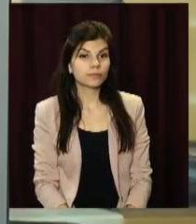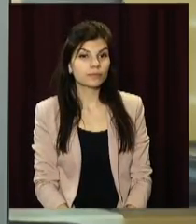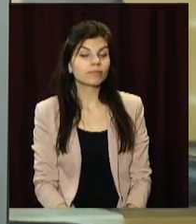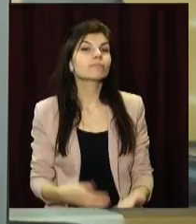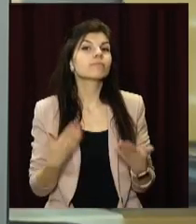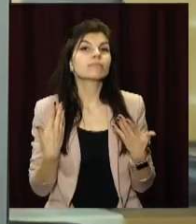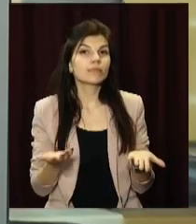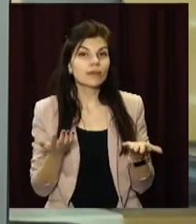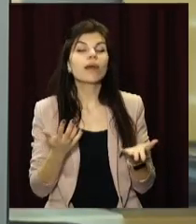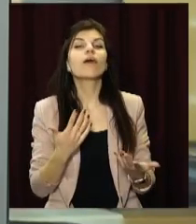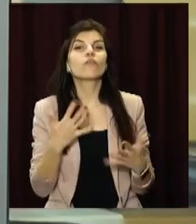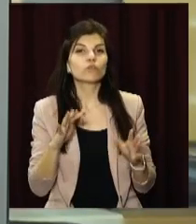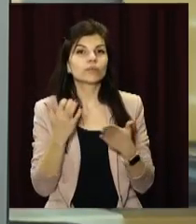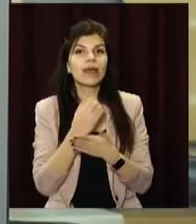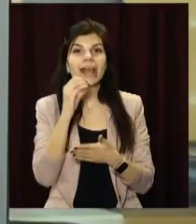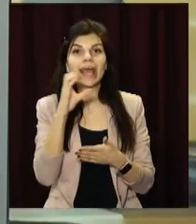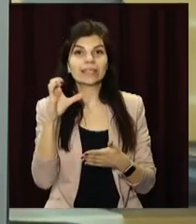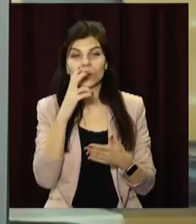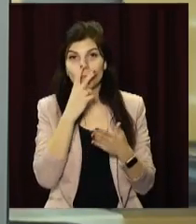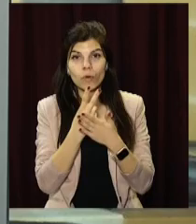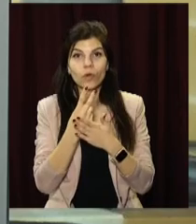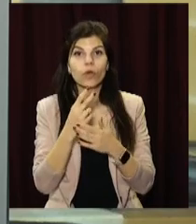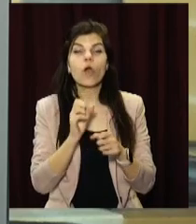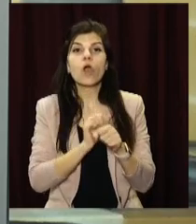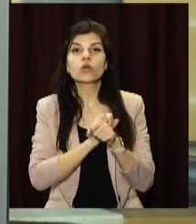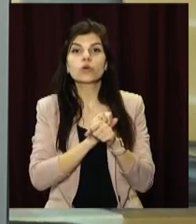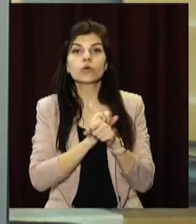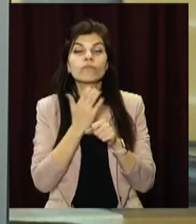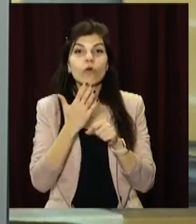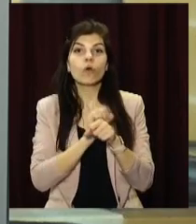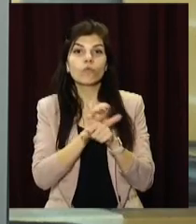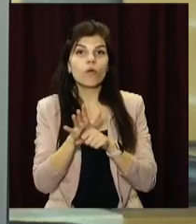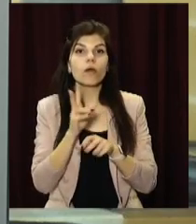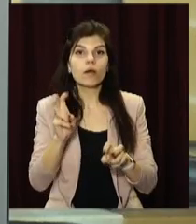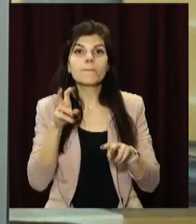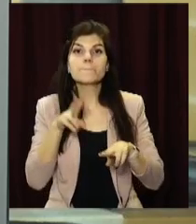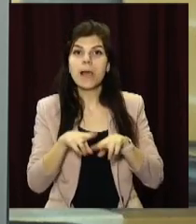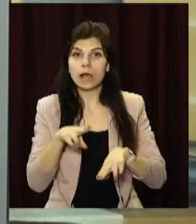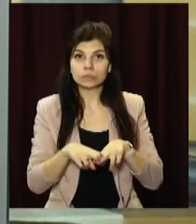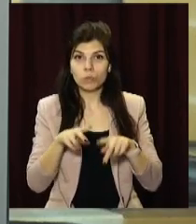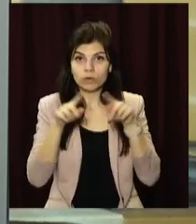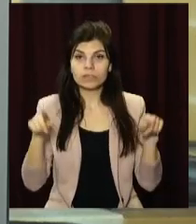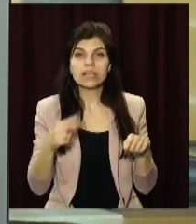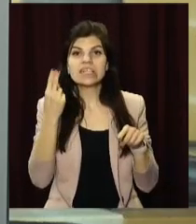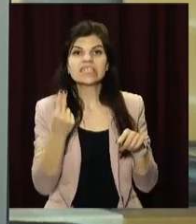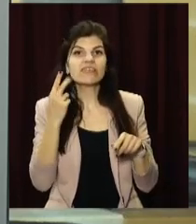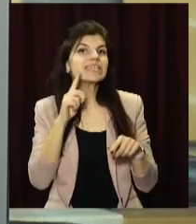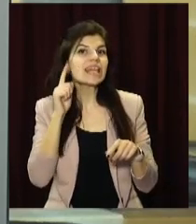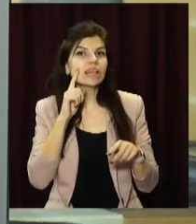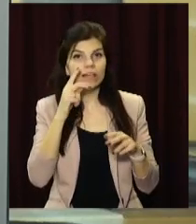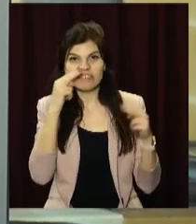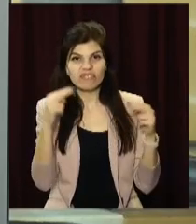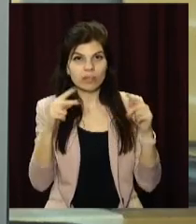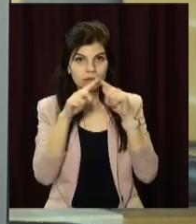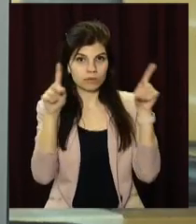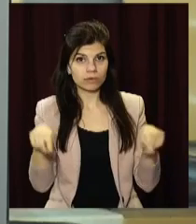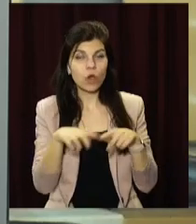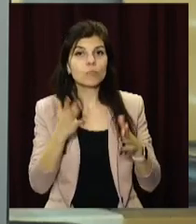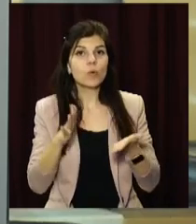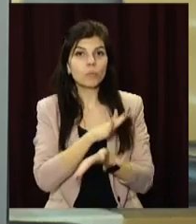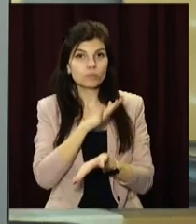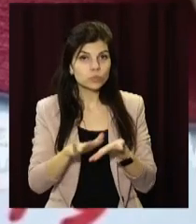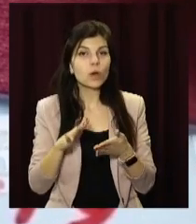Нарешті визначилися. В ЄС показали ковід-паспорти. В Єврокомісії заявили, що цифровий зелений сертифікат буде